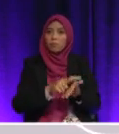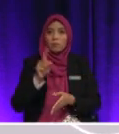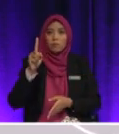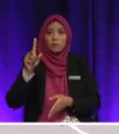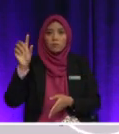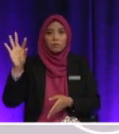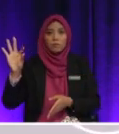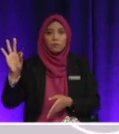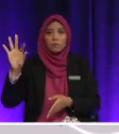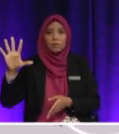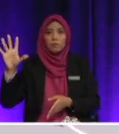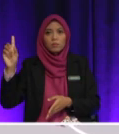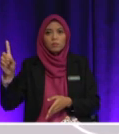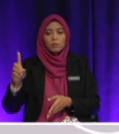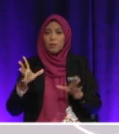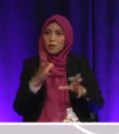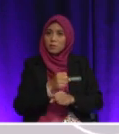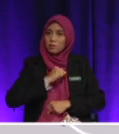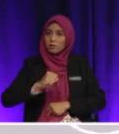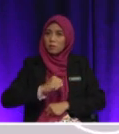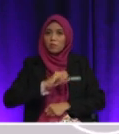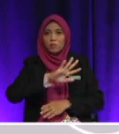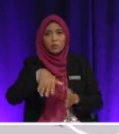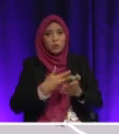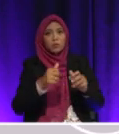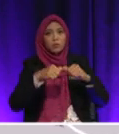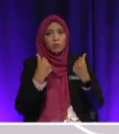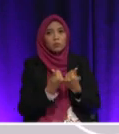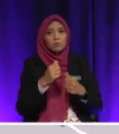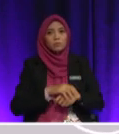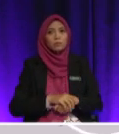Ini mendapat tantangan daripada semua kaum Oke